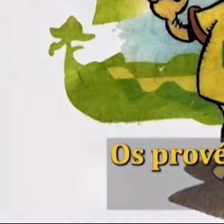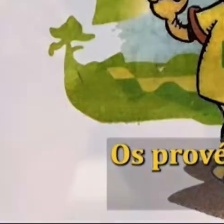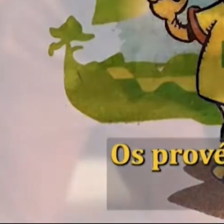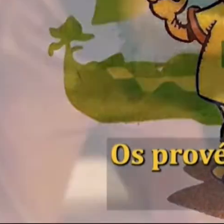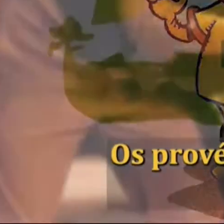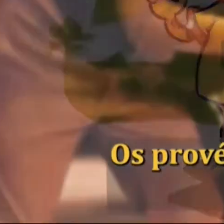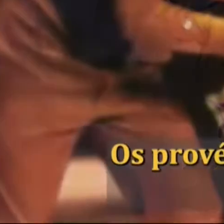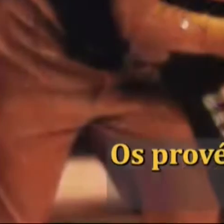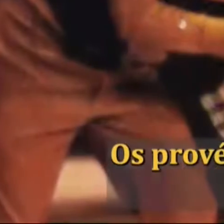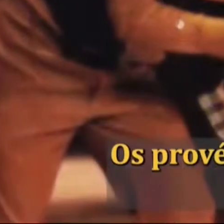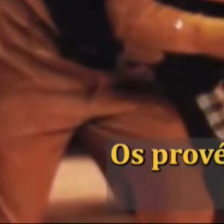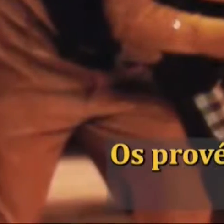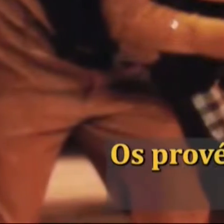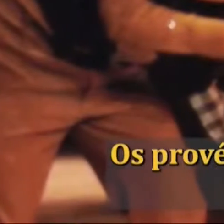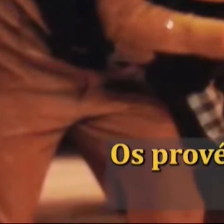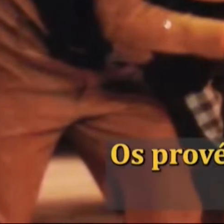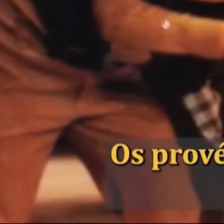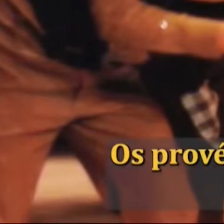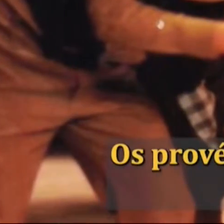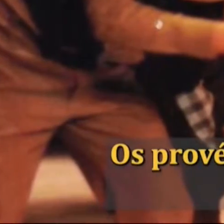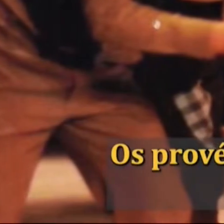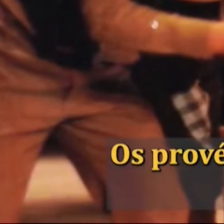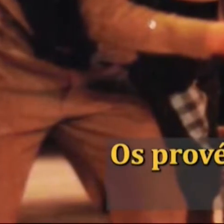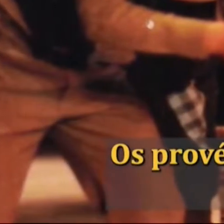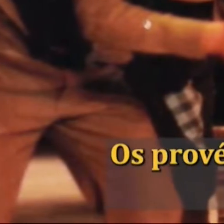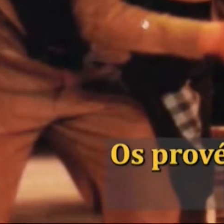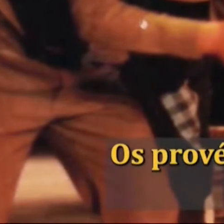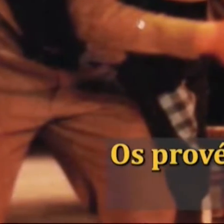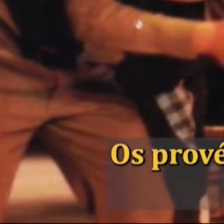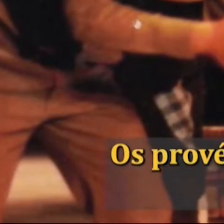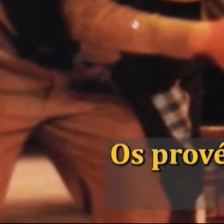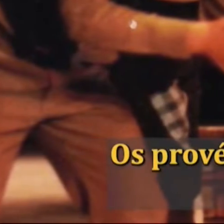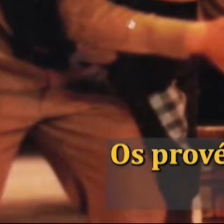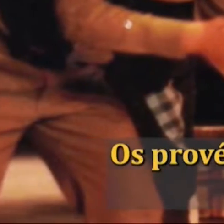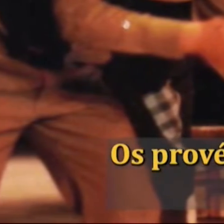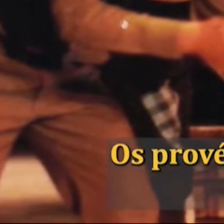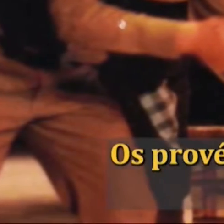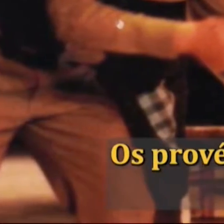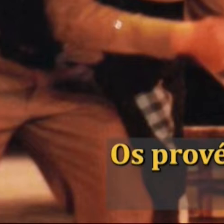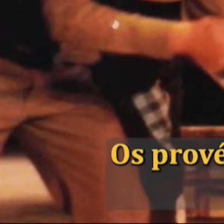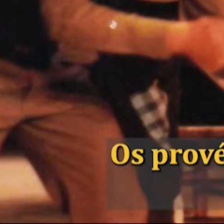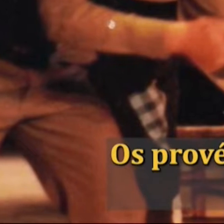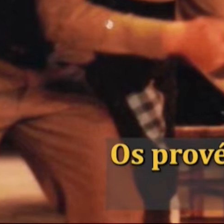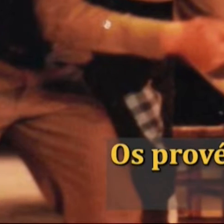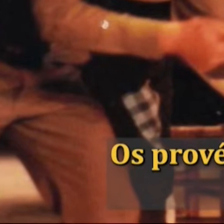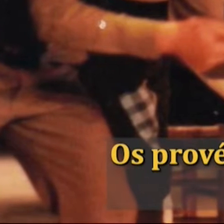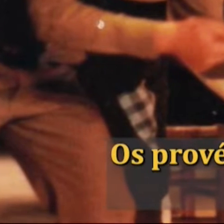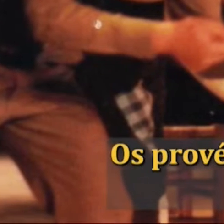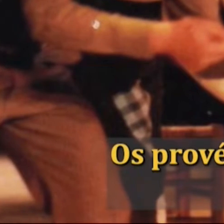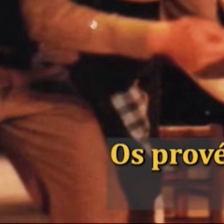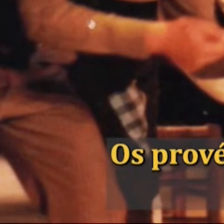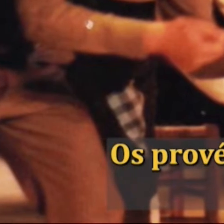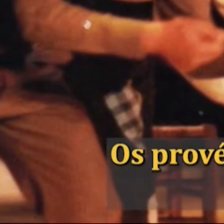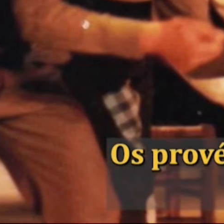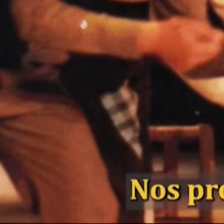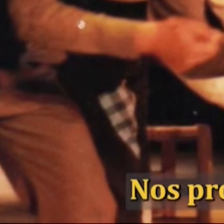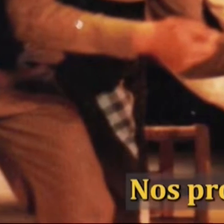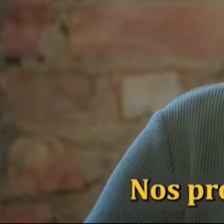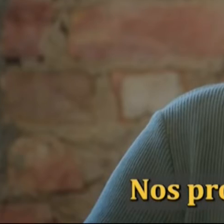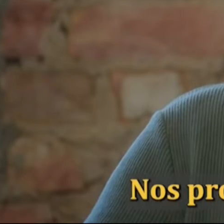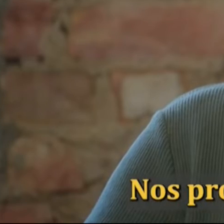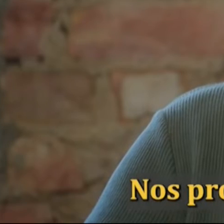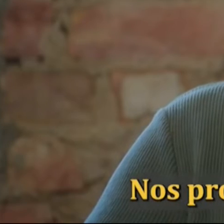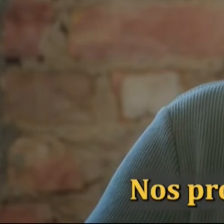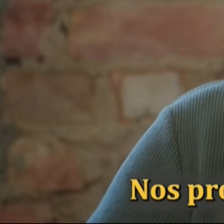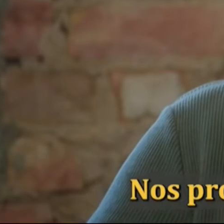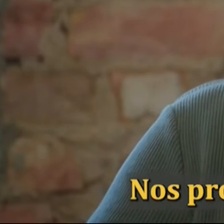quadrinhos. I proverbi italiani, i ha alegria e sapiência, che solo na língua pop laga.